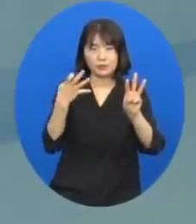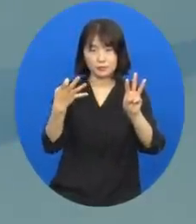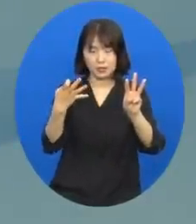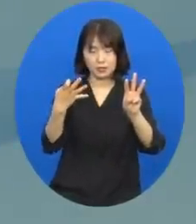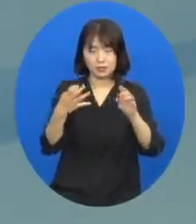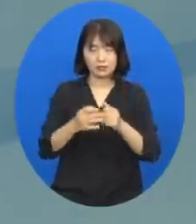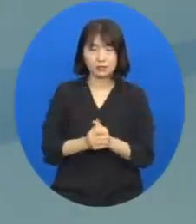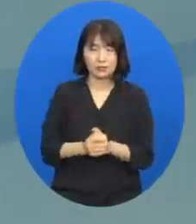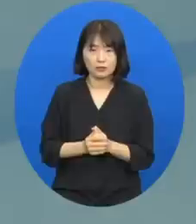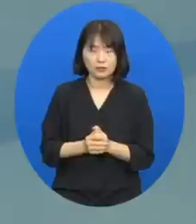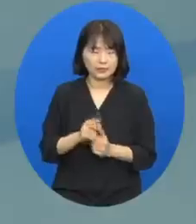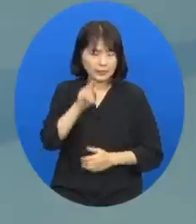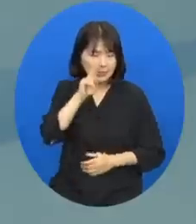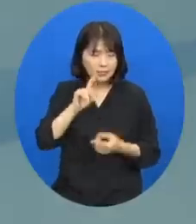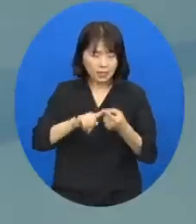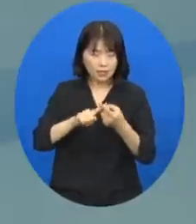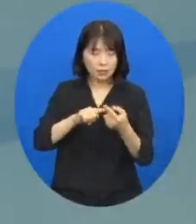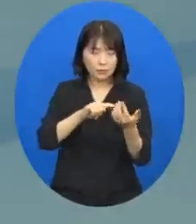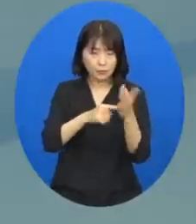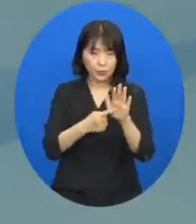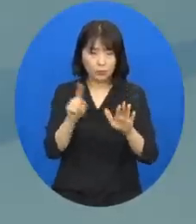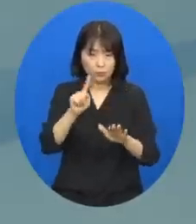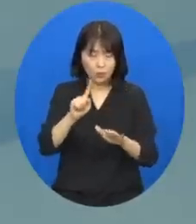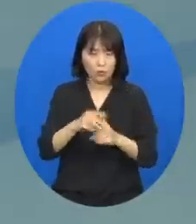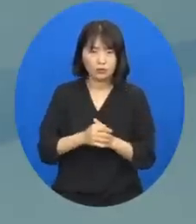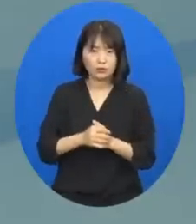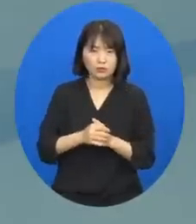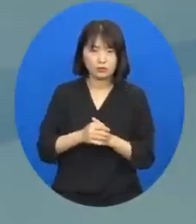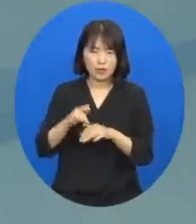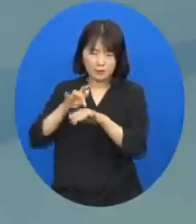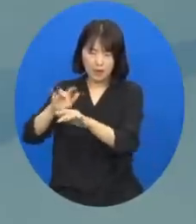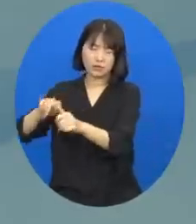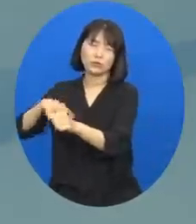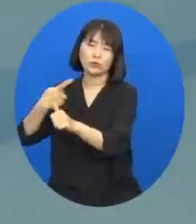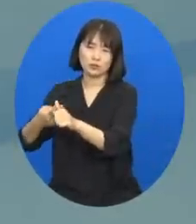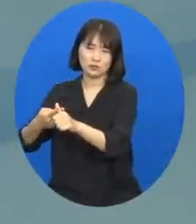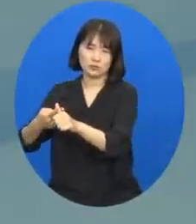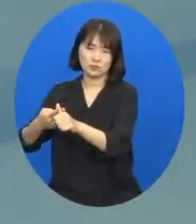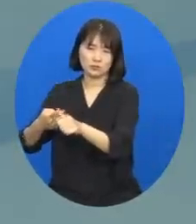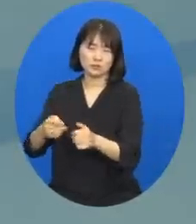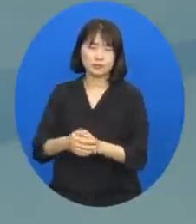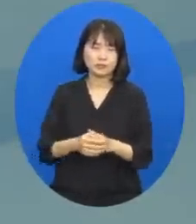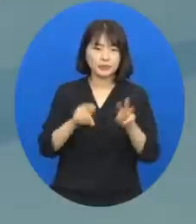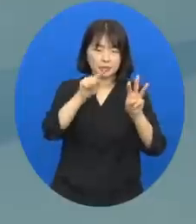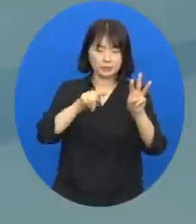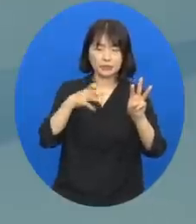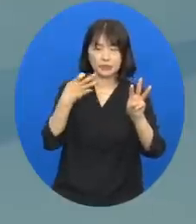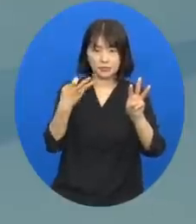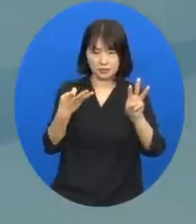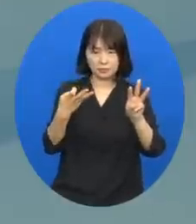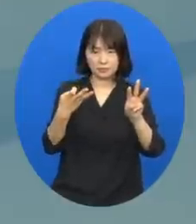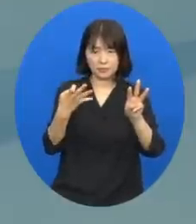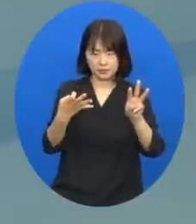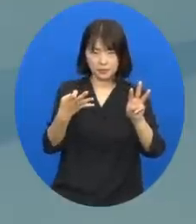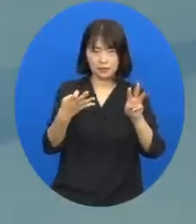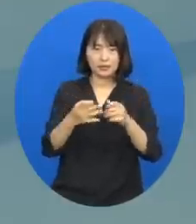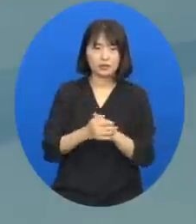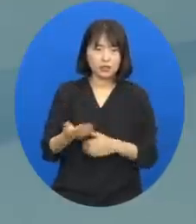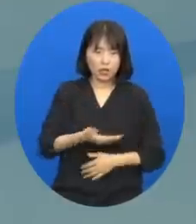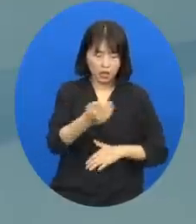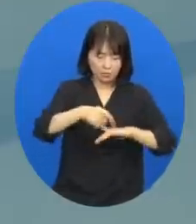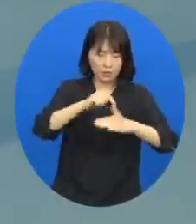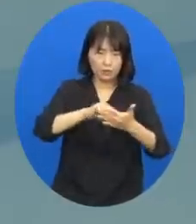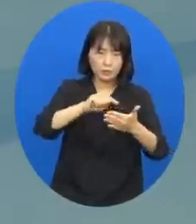뭐라고 편 하냐면 암막 에 속한 것이다 이렇게 편하죠 삼성 입사 됩니다 여러분의 마음속에 지독한 시기심과